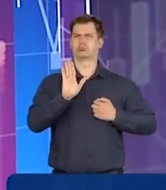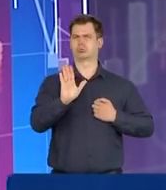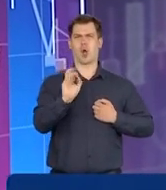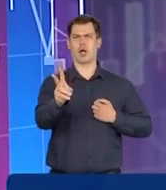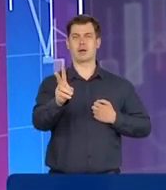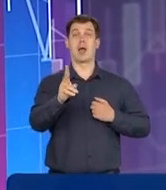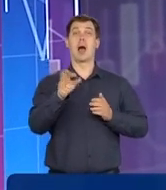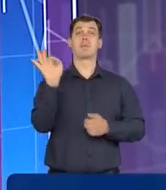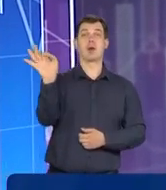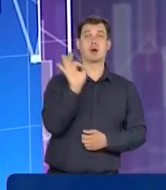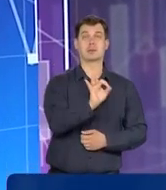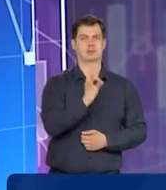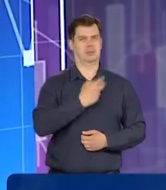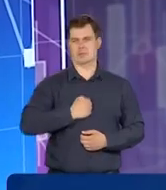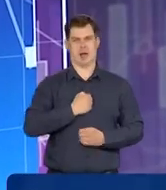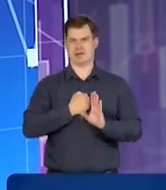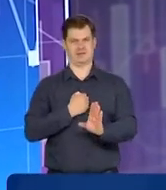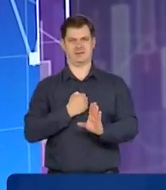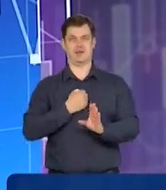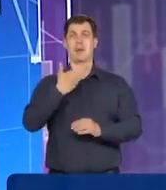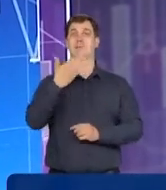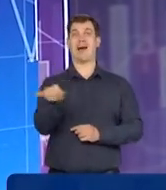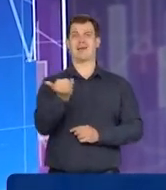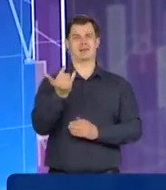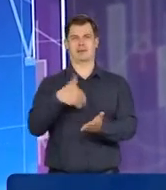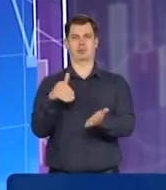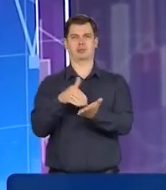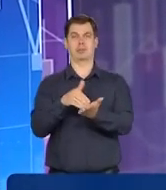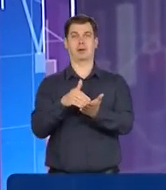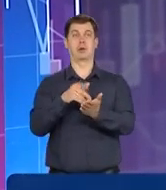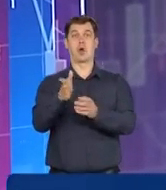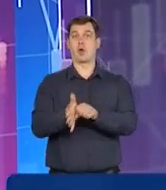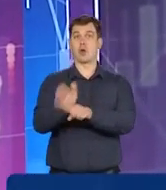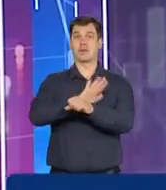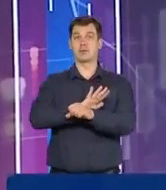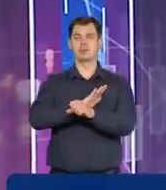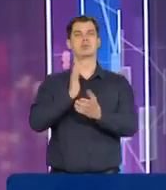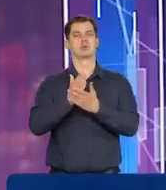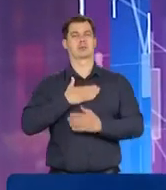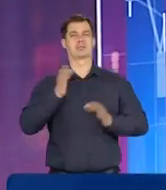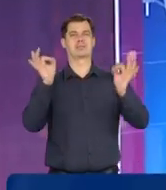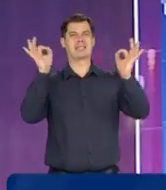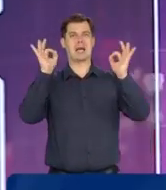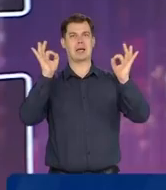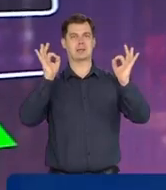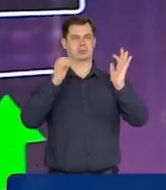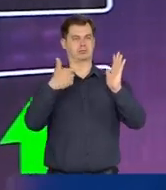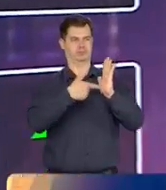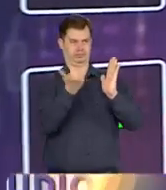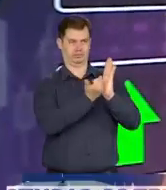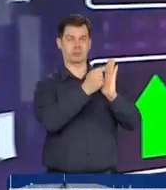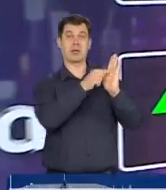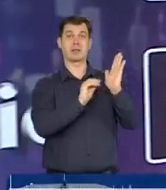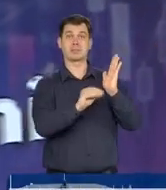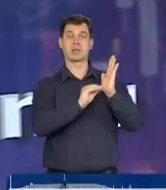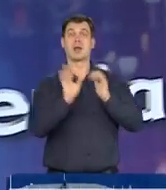dodatkowo nie muszą państwo się w ogóle martwić o zapłatę tego w maju a to dlatego że w związku z chorobą wirusową obowiązuje specjalne rozporządzenia na mocy którego